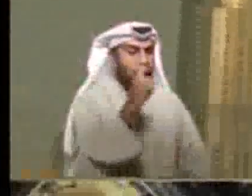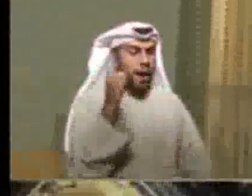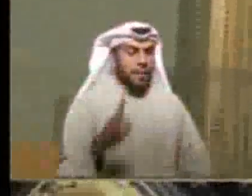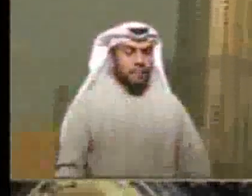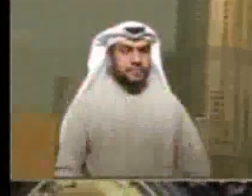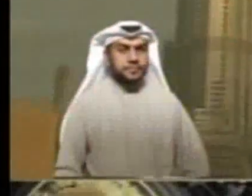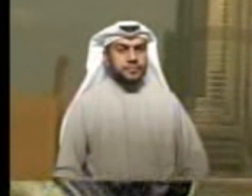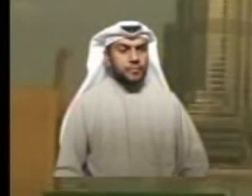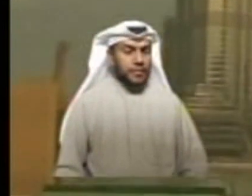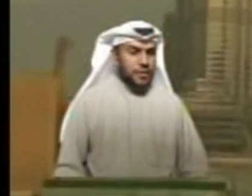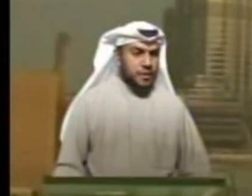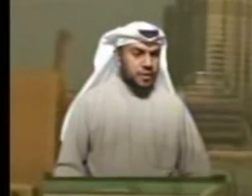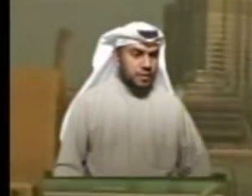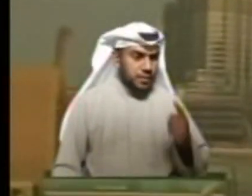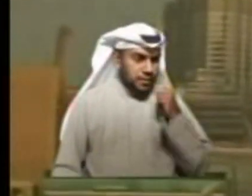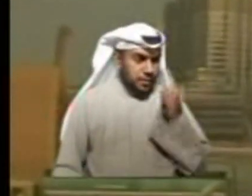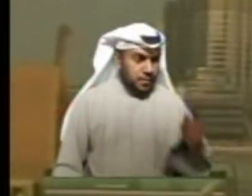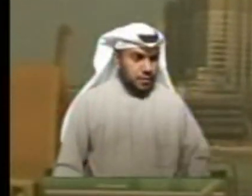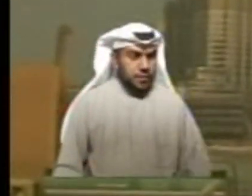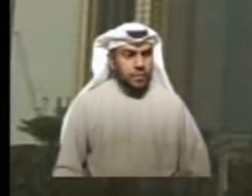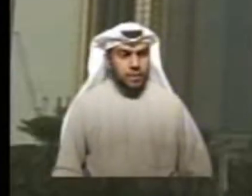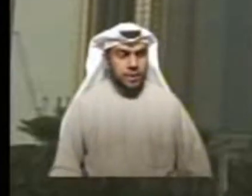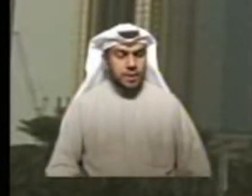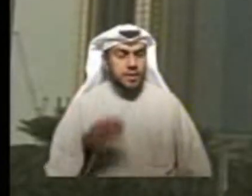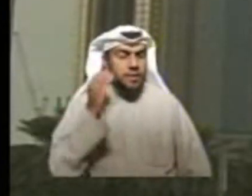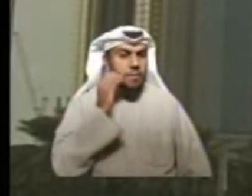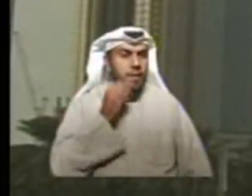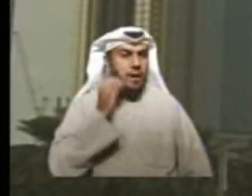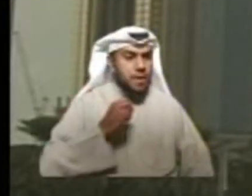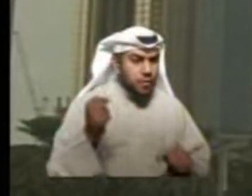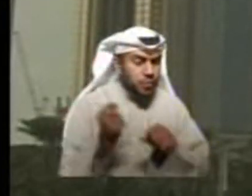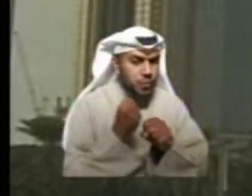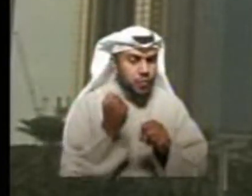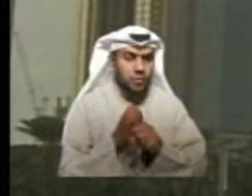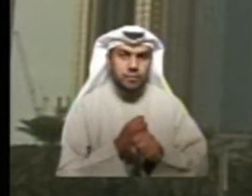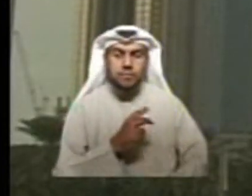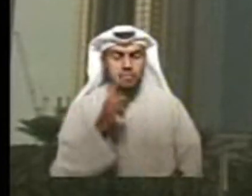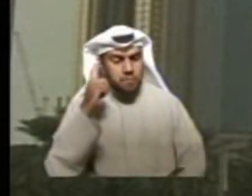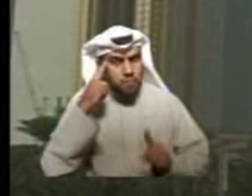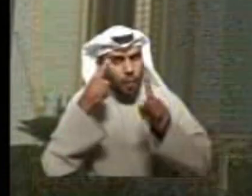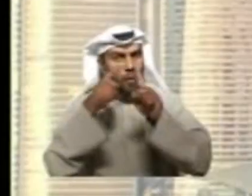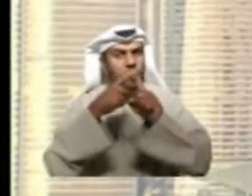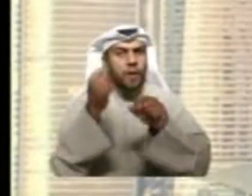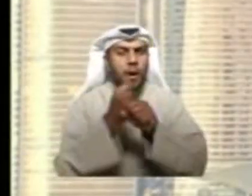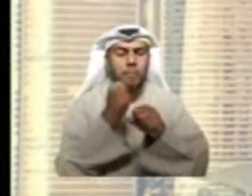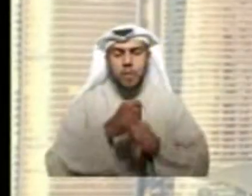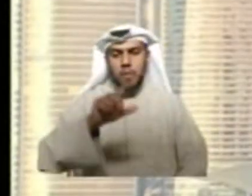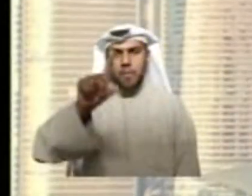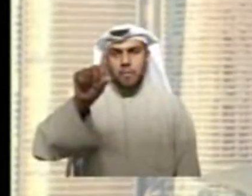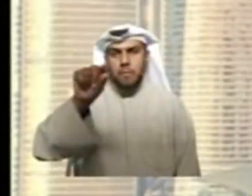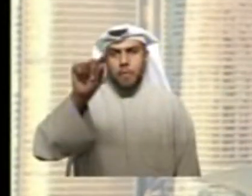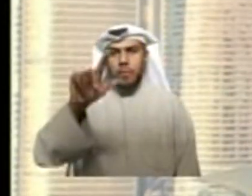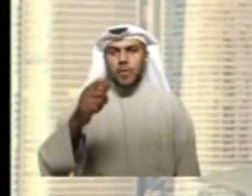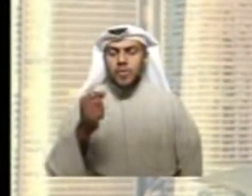وبطموح لا حدود له تبقى دولة الإمارات العربية المتحدة الشقيقة رمزا للإنجاز ومثالا